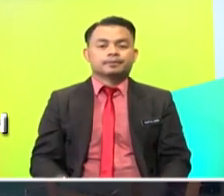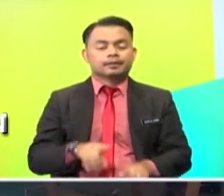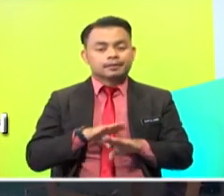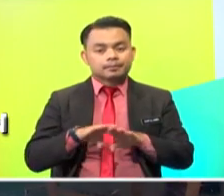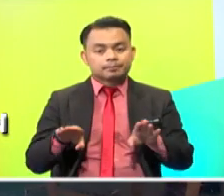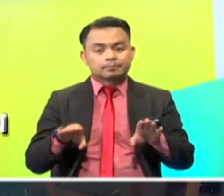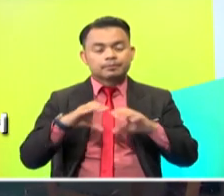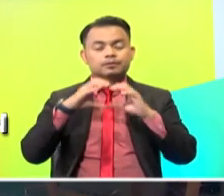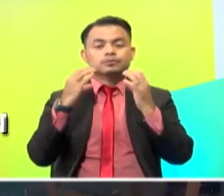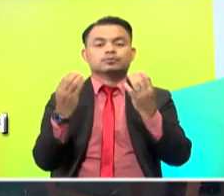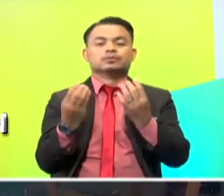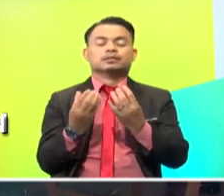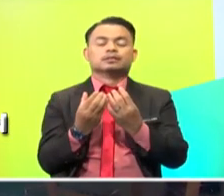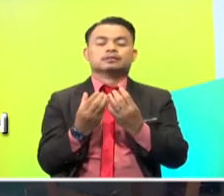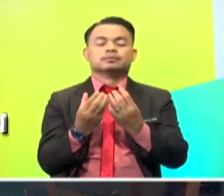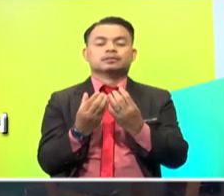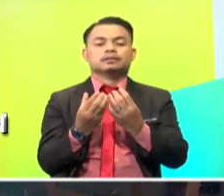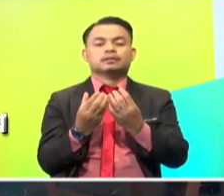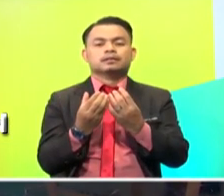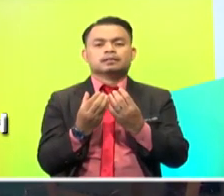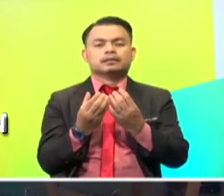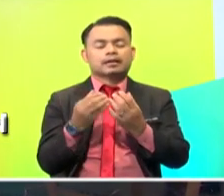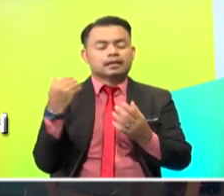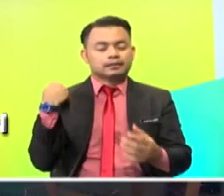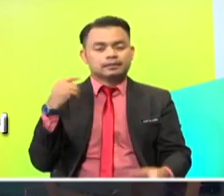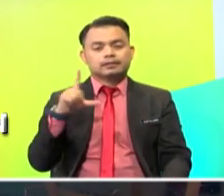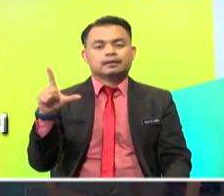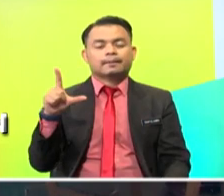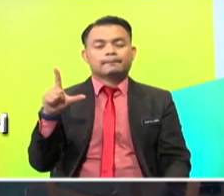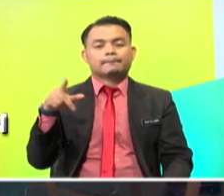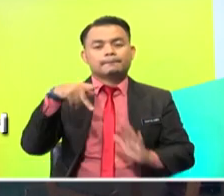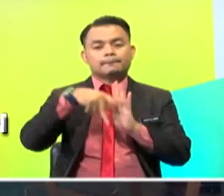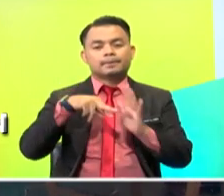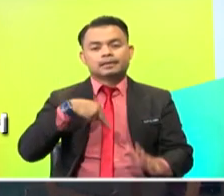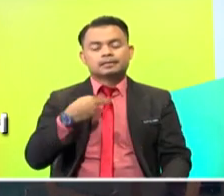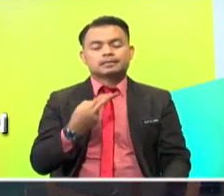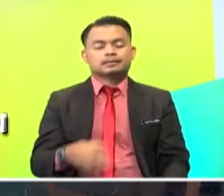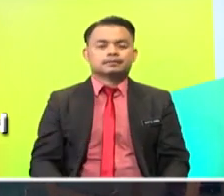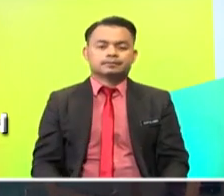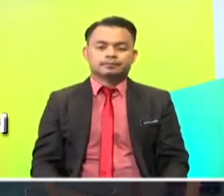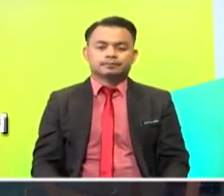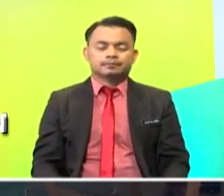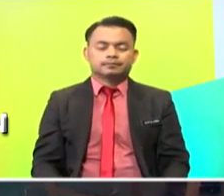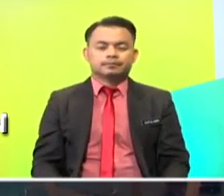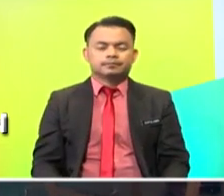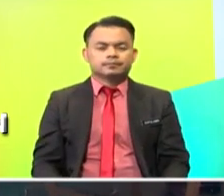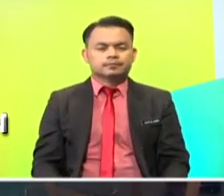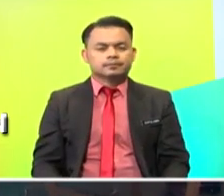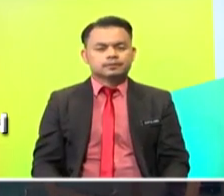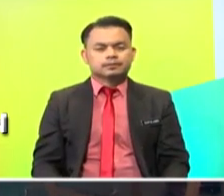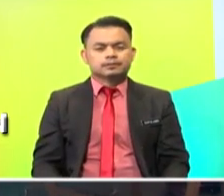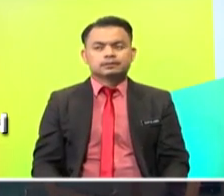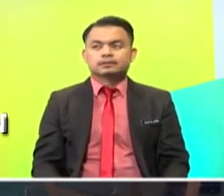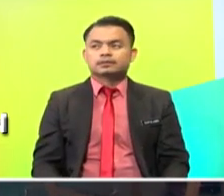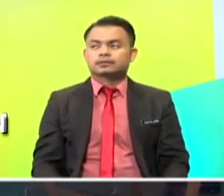web Maker kita Ikhlas itu oke dan makanan bersaling burnin' up to